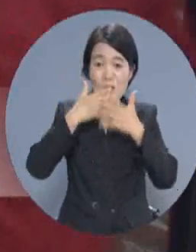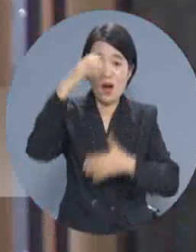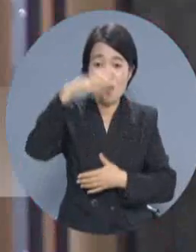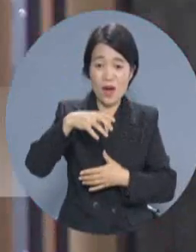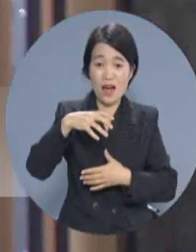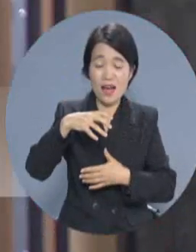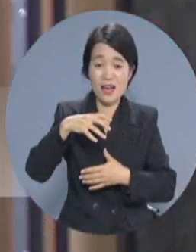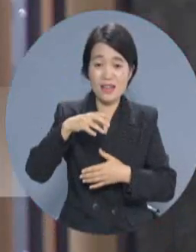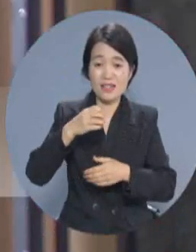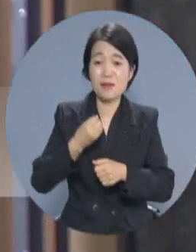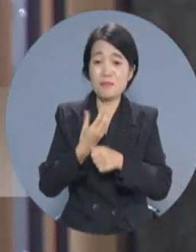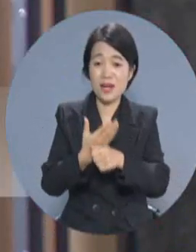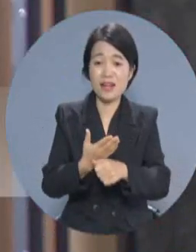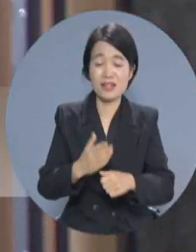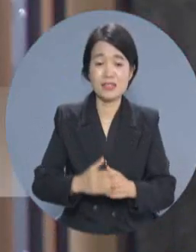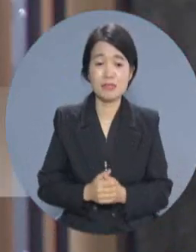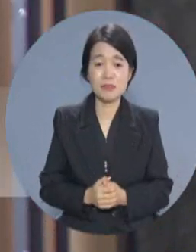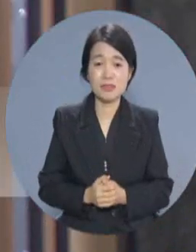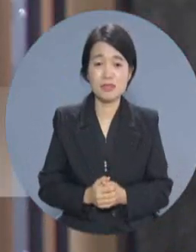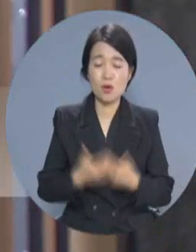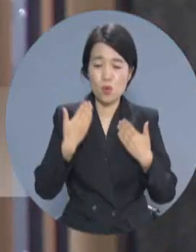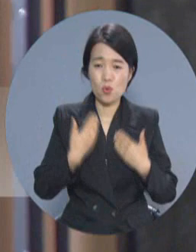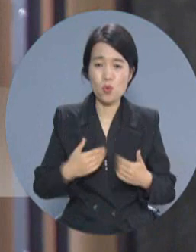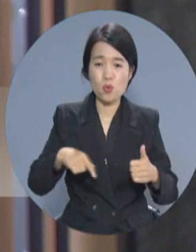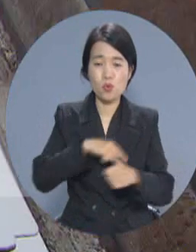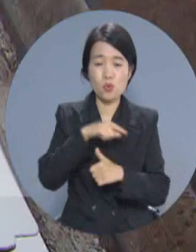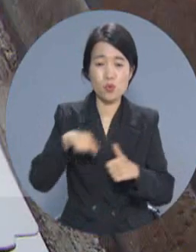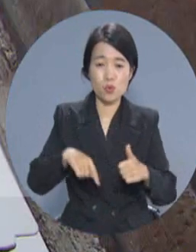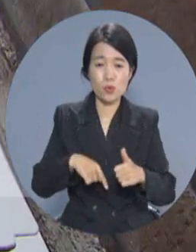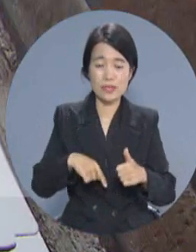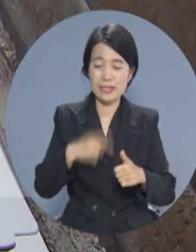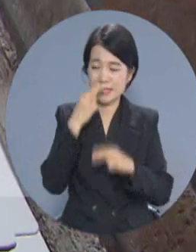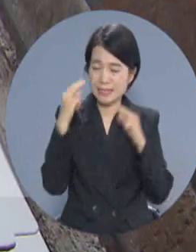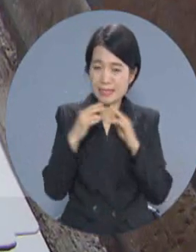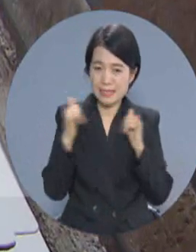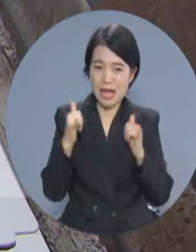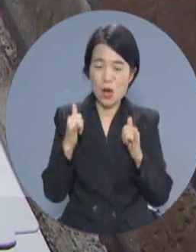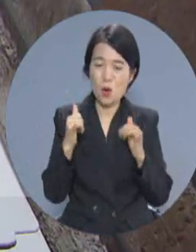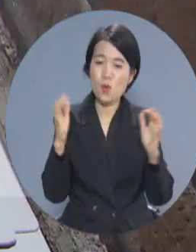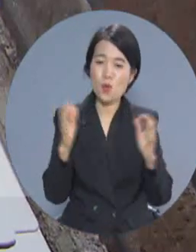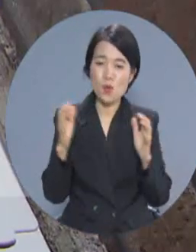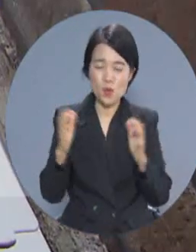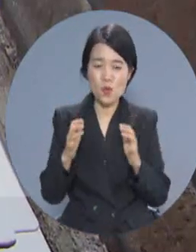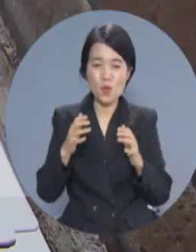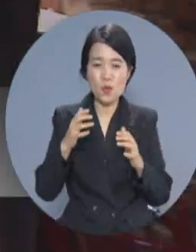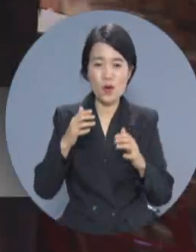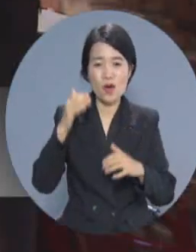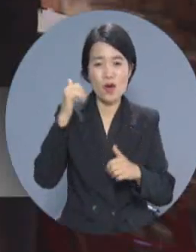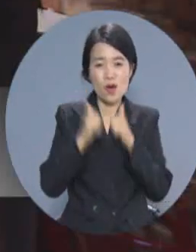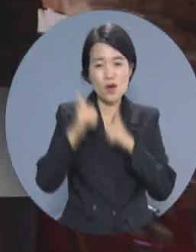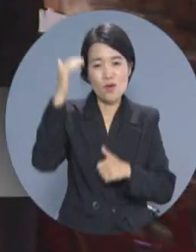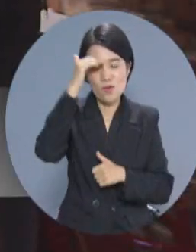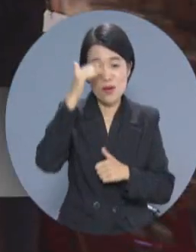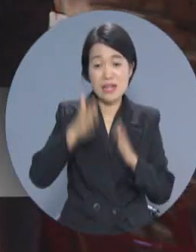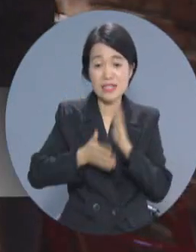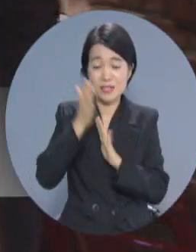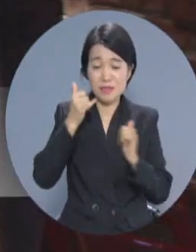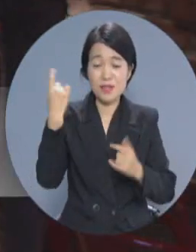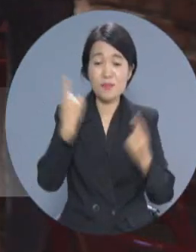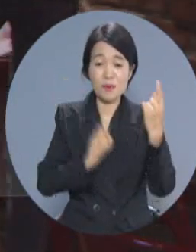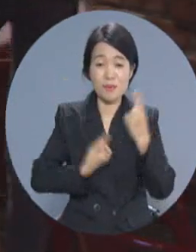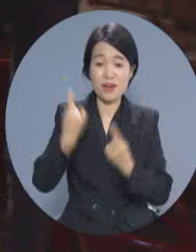영화관에서도 생중계됐습니다. 조용한 분위기 속에 지인들과 오붓하게 경기 관람을 즐기려는 시민들의